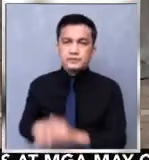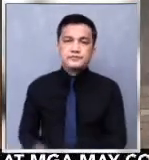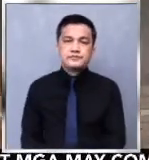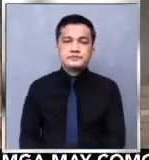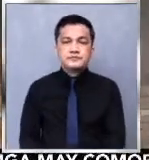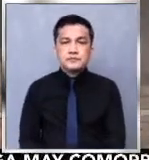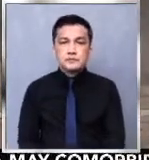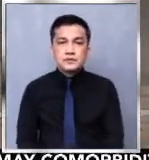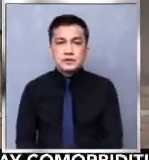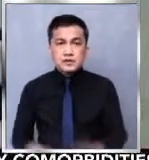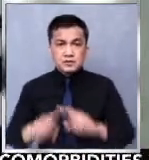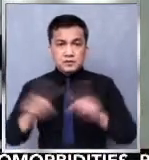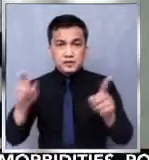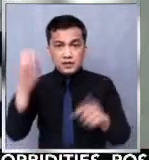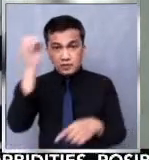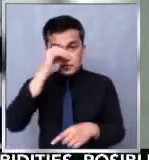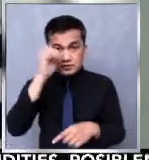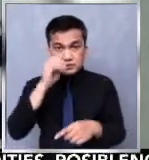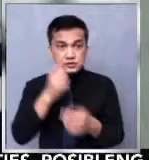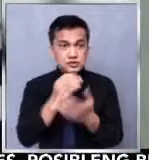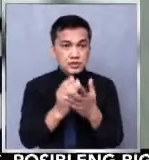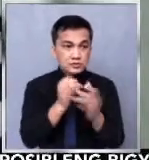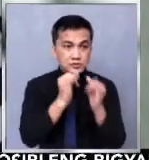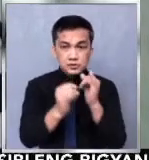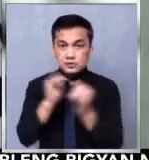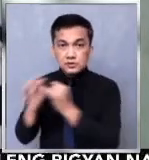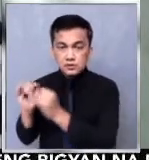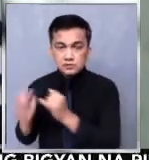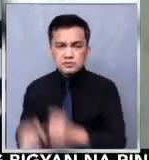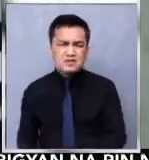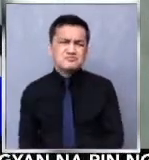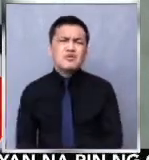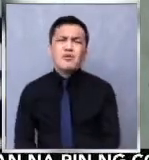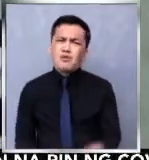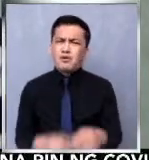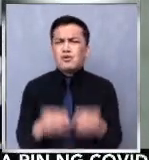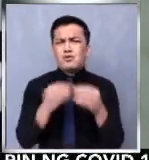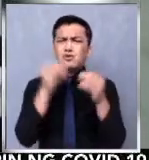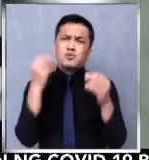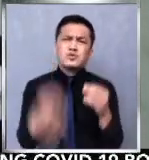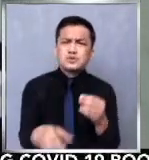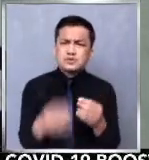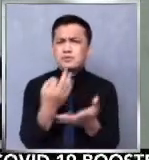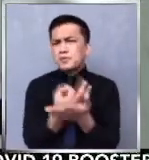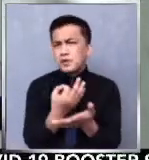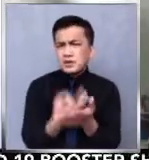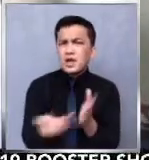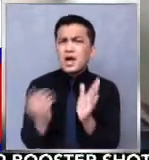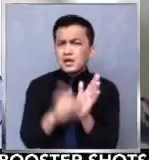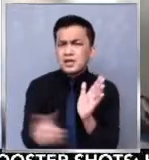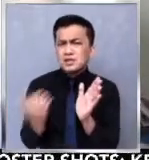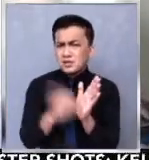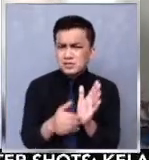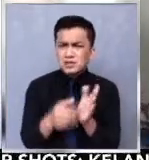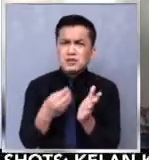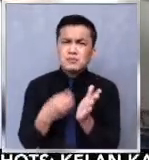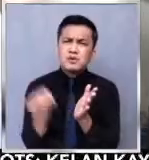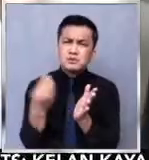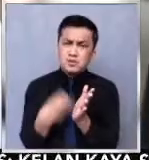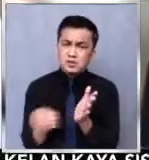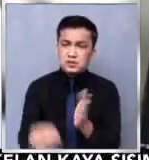opinion ng ilang nakausap namin. Kasi parang nakakaaksaya na rin ng pera eh. Paulit-ulit na lang ng bumibili. Susunod din.